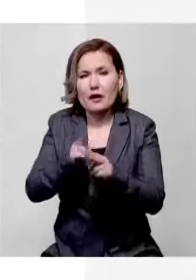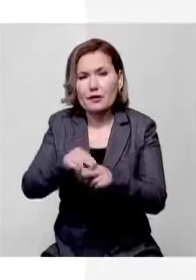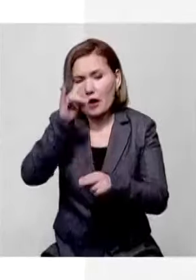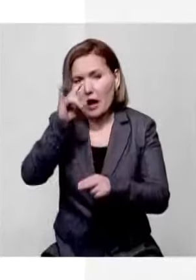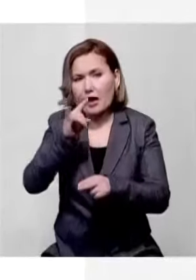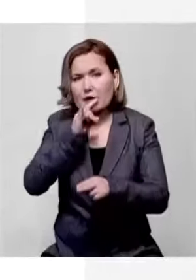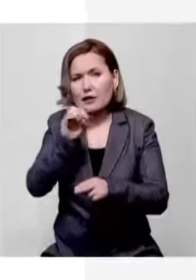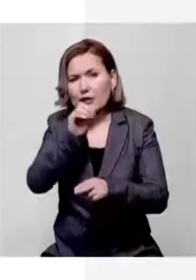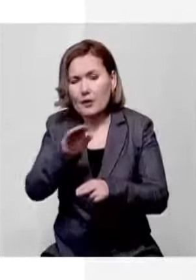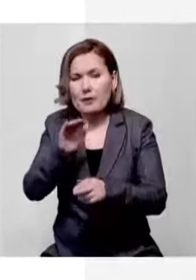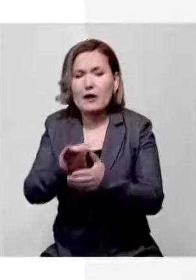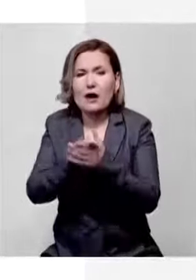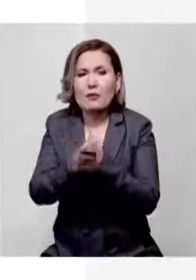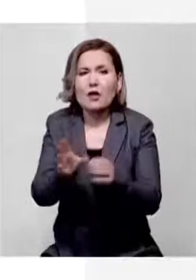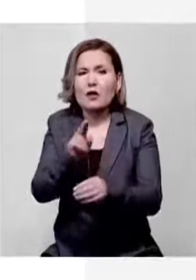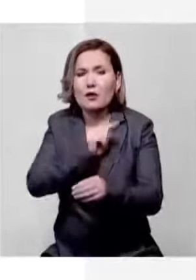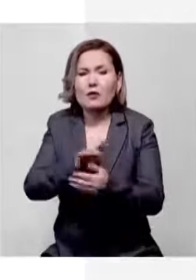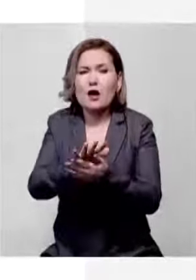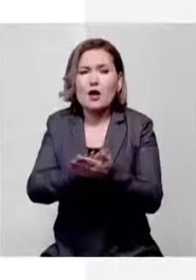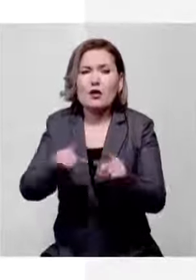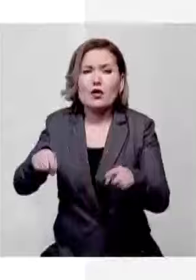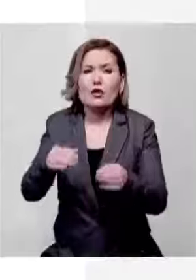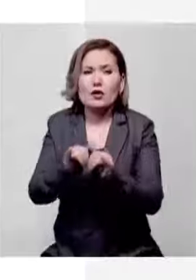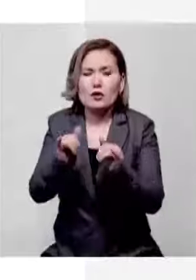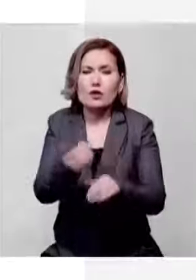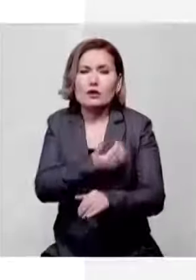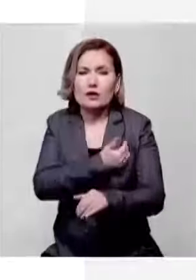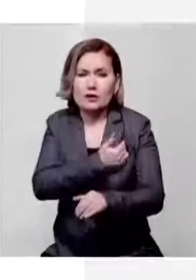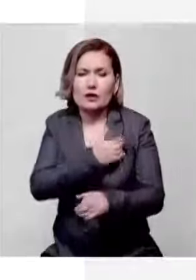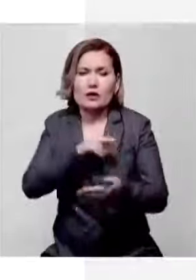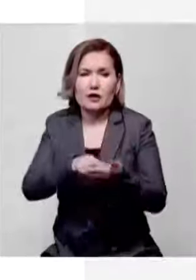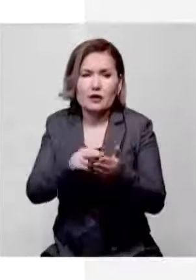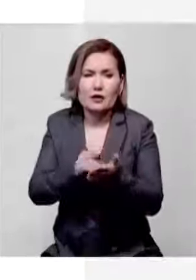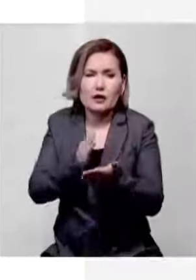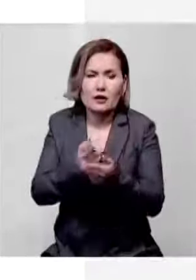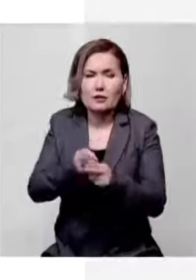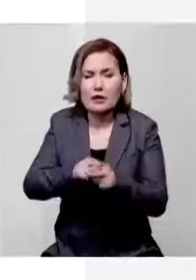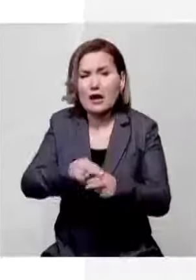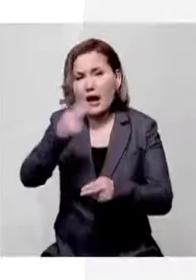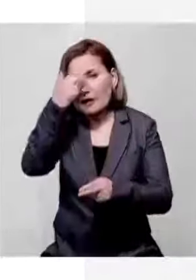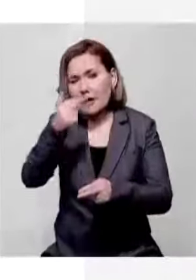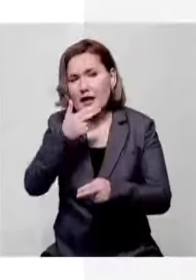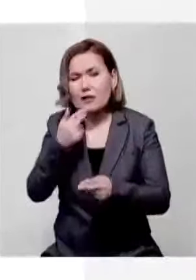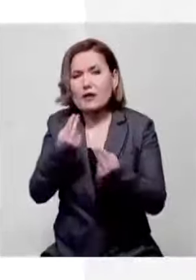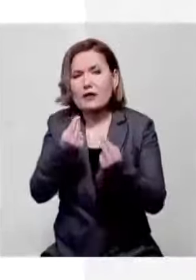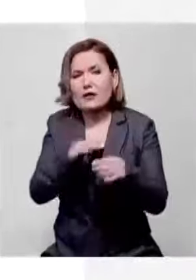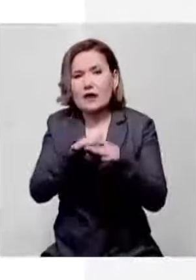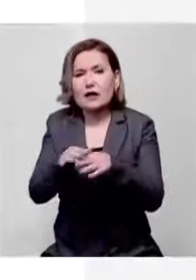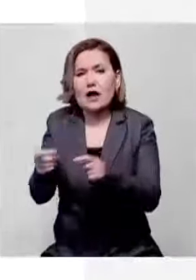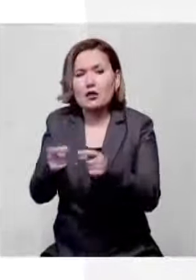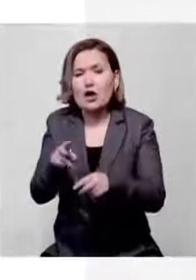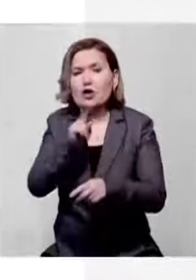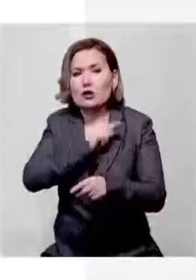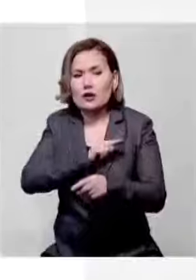жатқан Қазақстан Еуропамен достық қарым-қатынасты жандандыруға ниетті делінген. Соның ішінде Италиядан